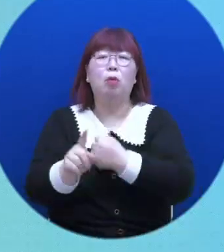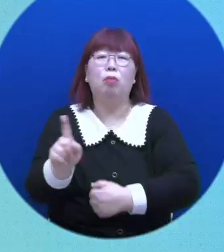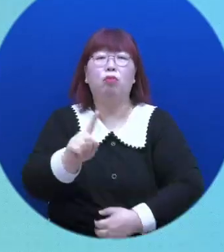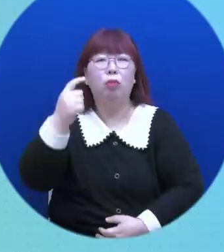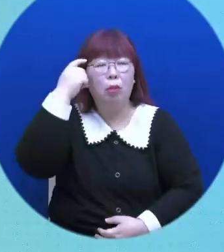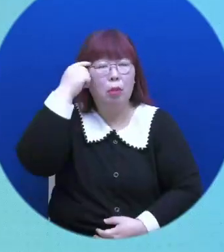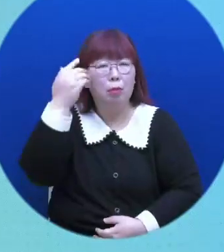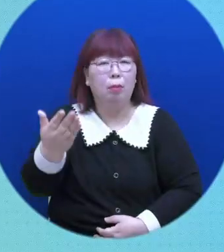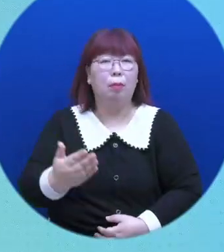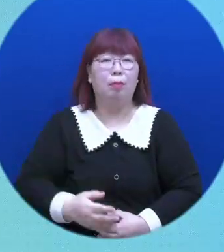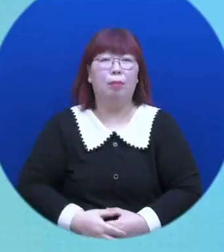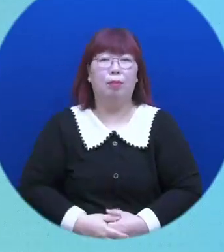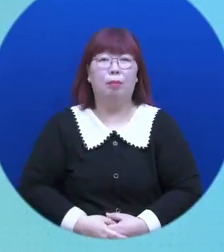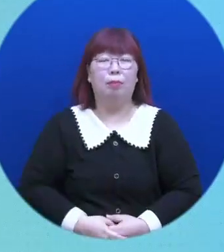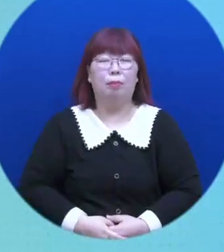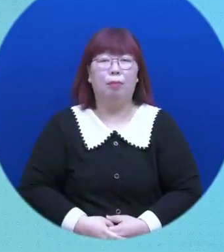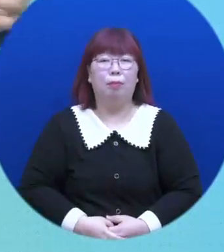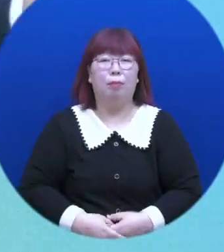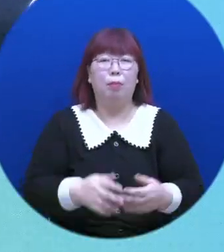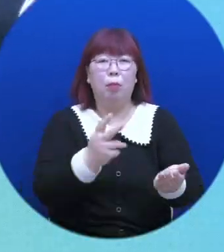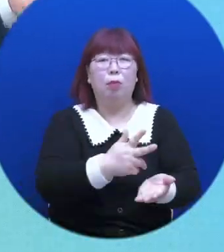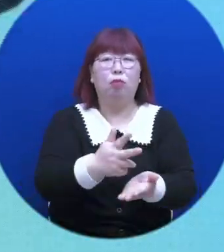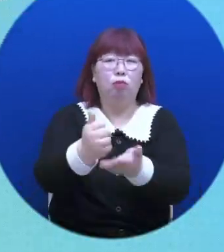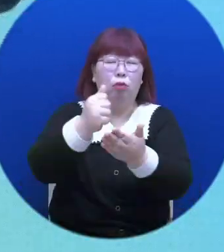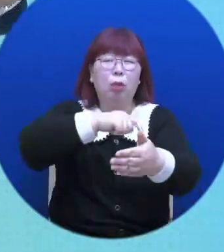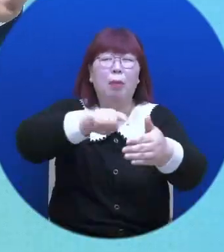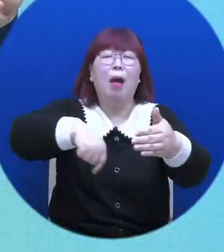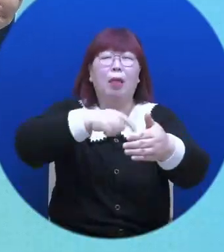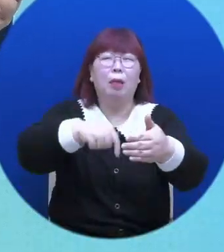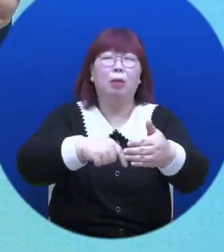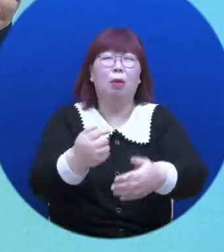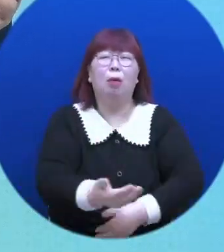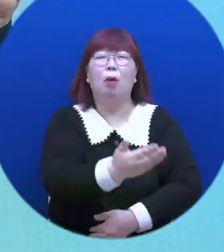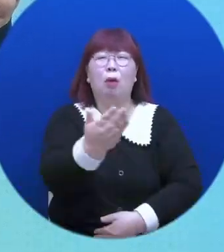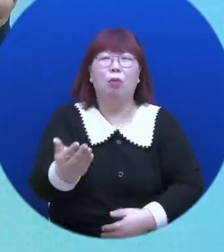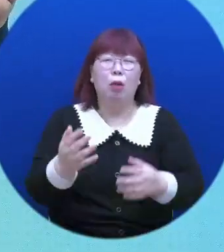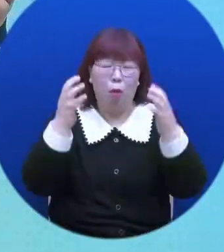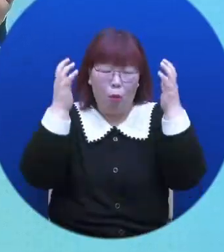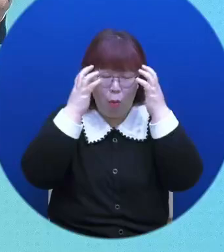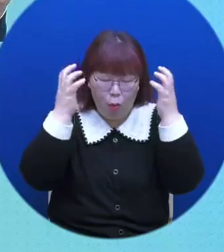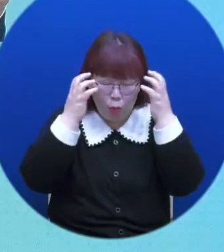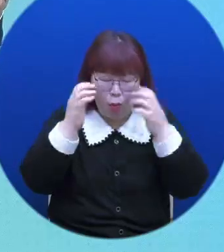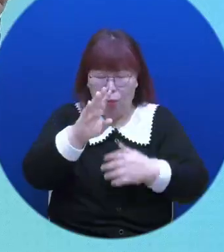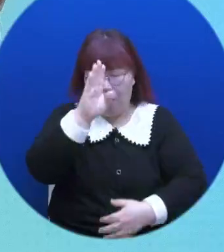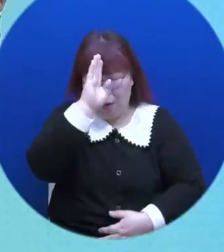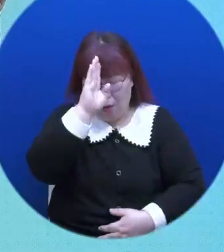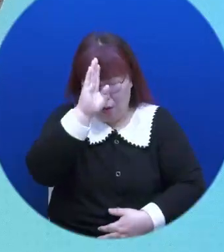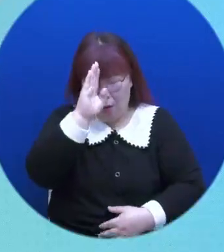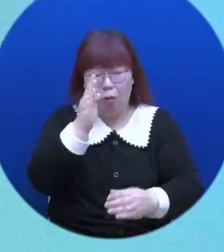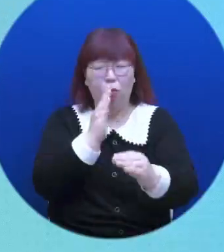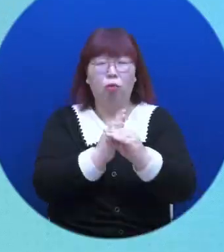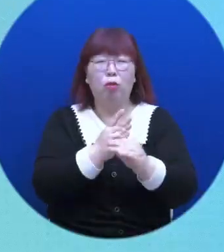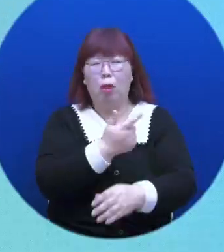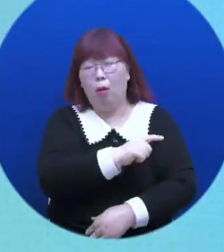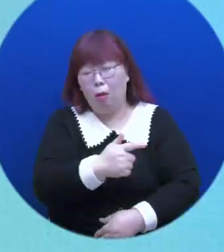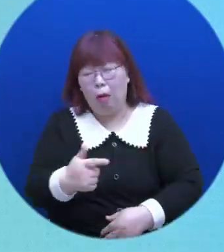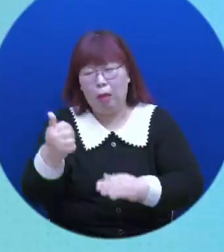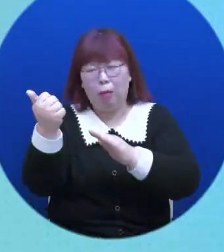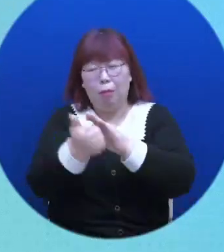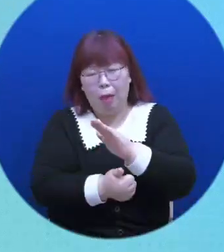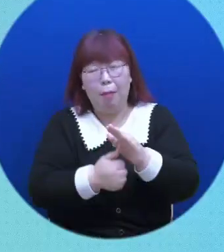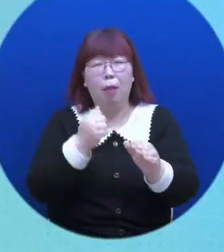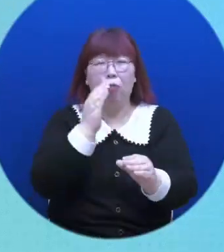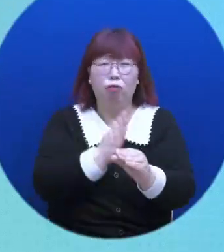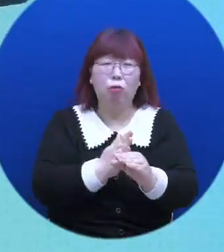무엇일까요? 주님 안에서 여러분이 고통과 저주 가운데, 질병 가운데, 패배 가운데 살고자 하는